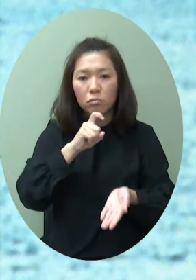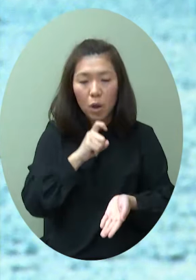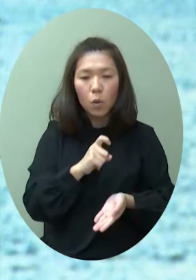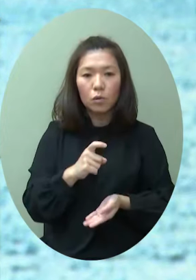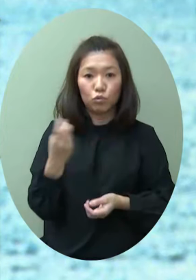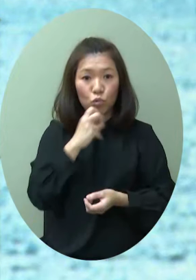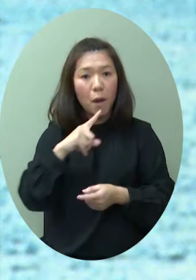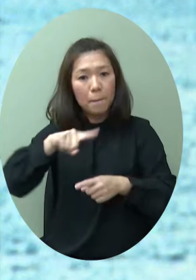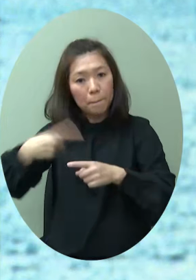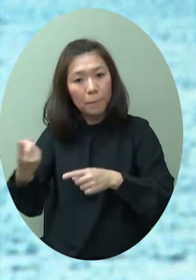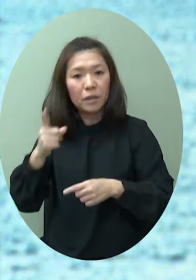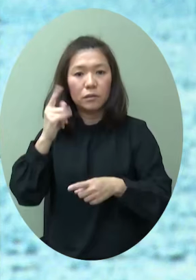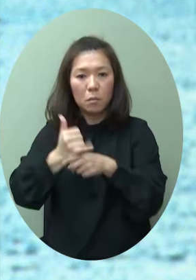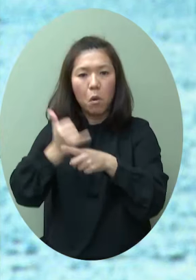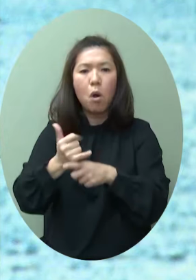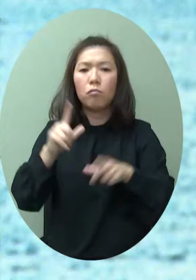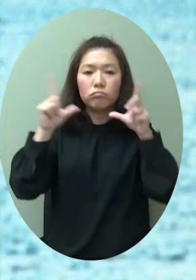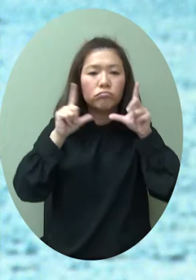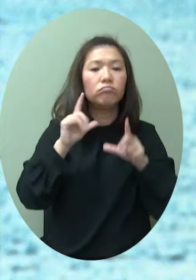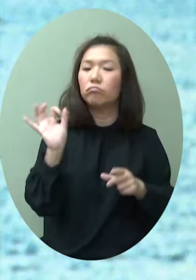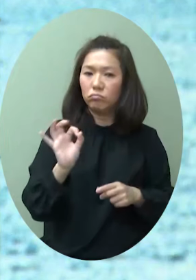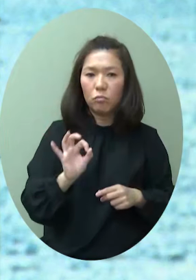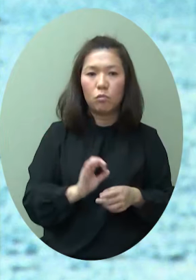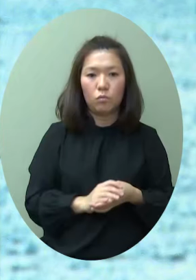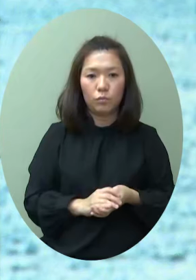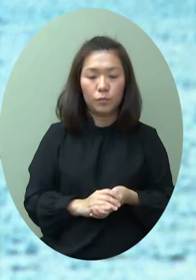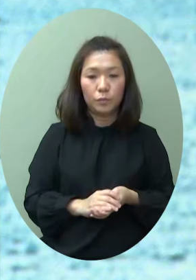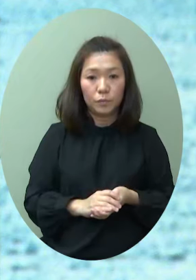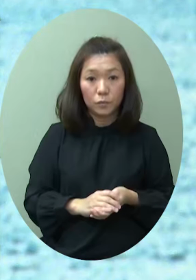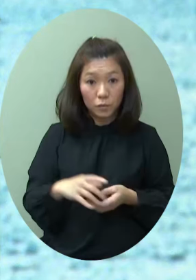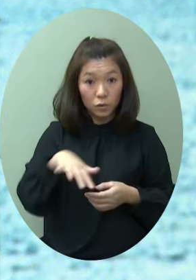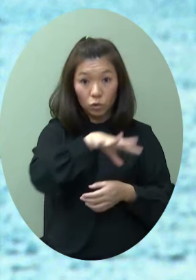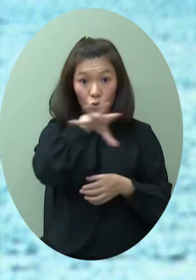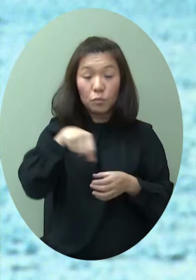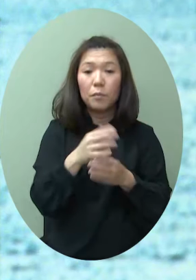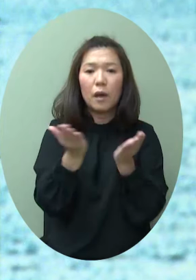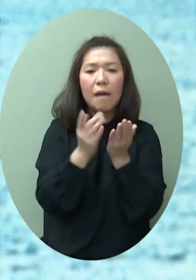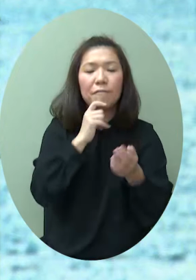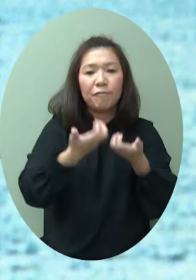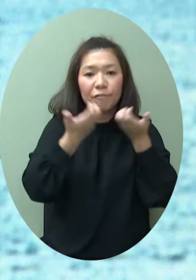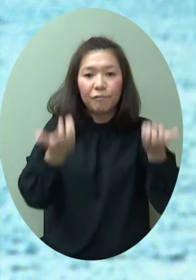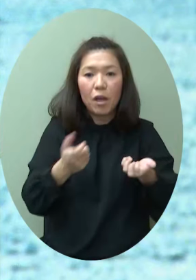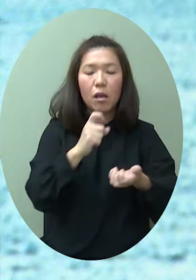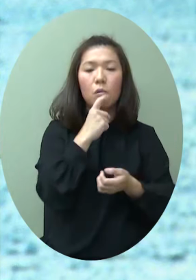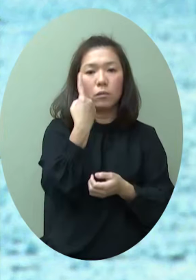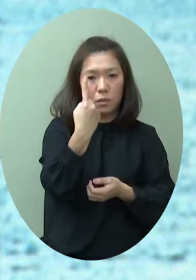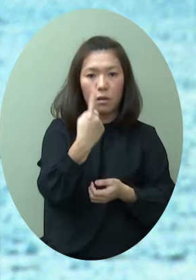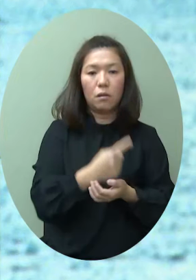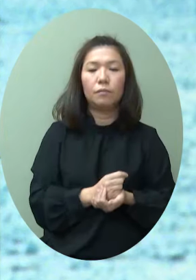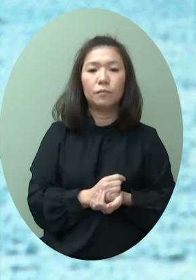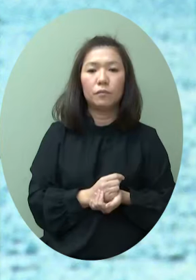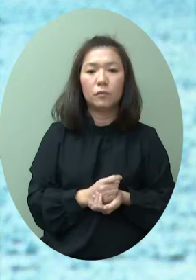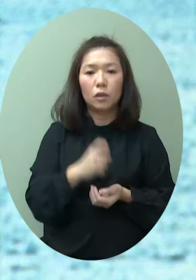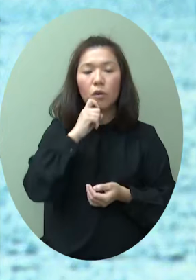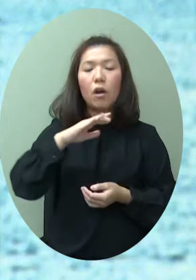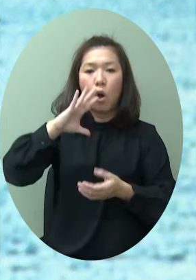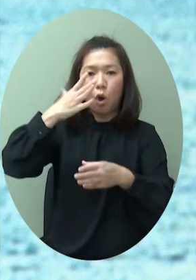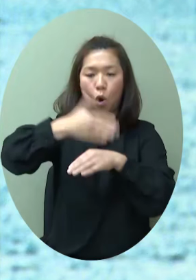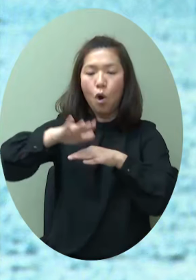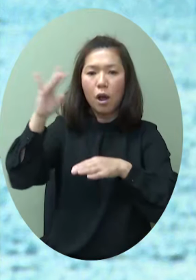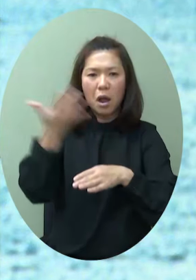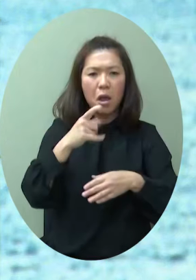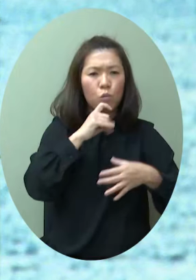下嘅16宗咧係沒有症狀。咁當中嗰個個案分類咧就係、是、一宗咧係同輸入個案有